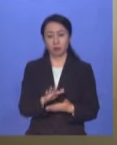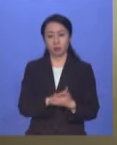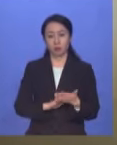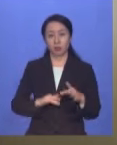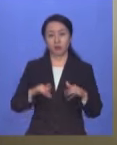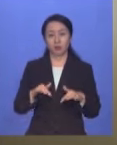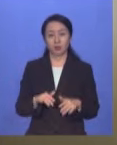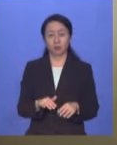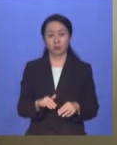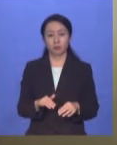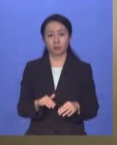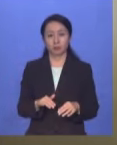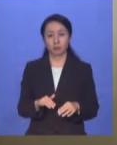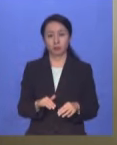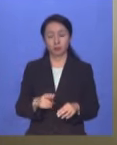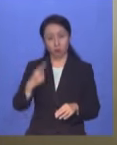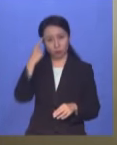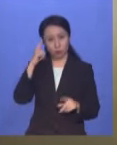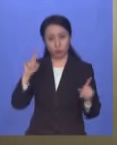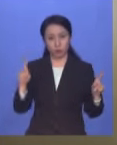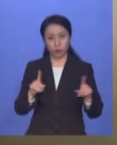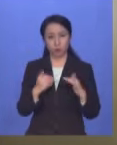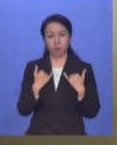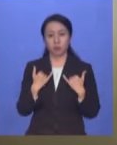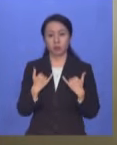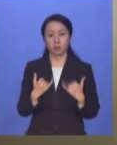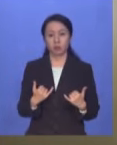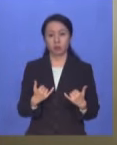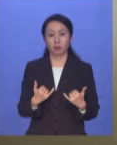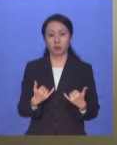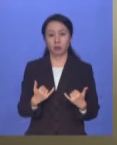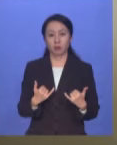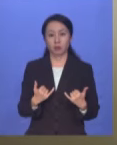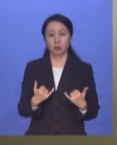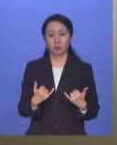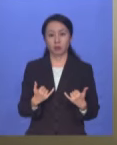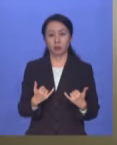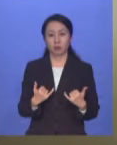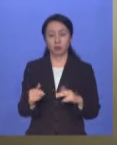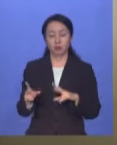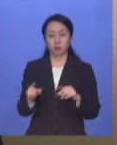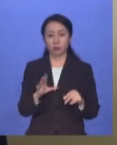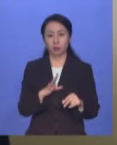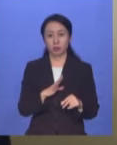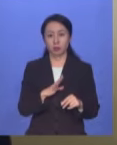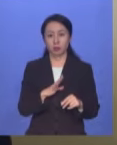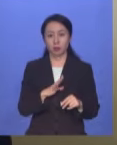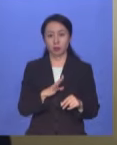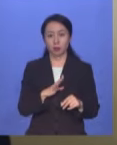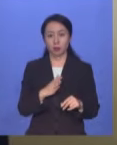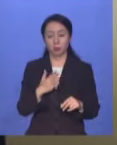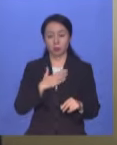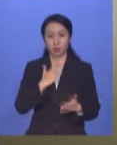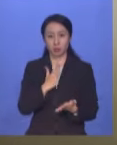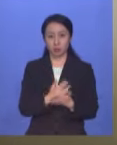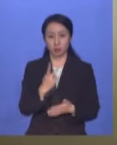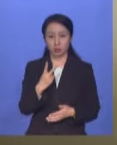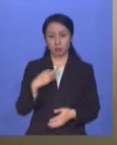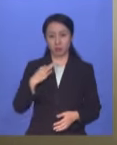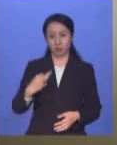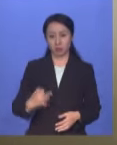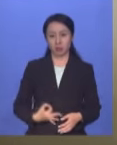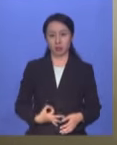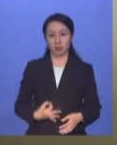дел. Я считаю, всего там это же счастье. Счастливым человеком. У меня есть два сына. Умер